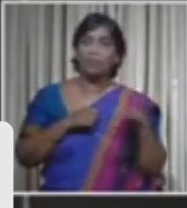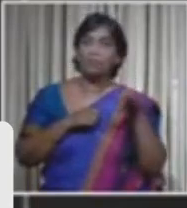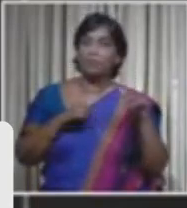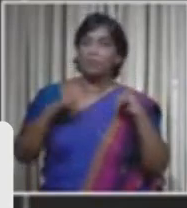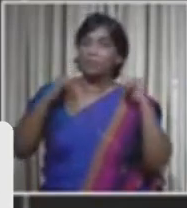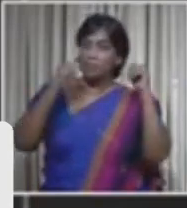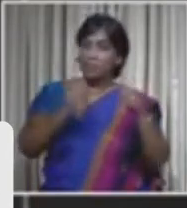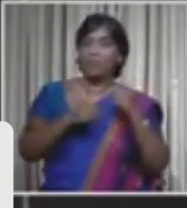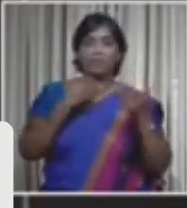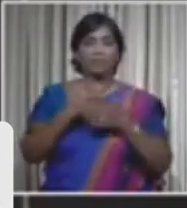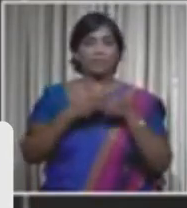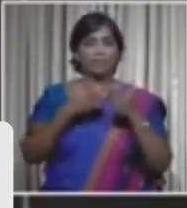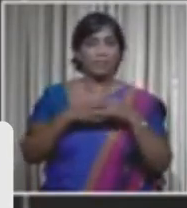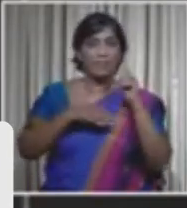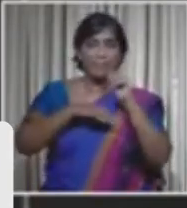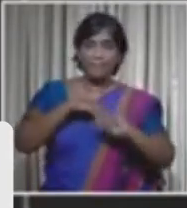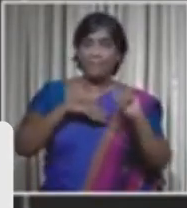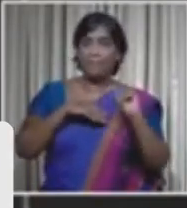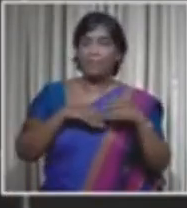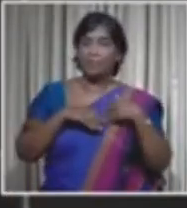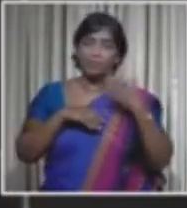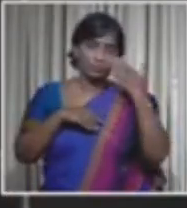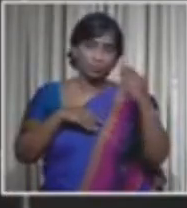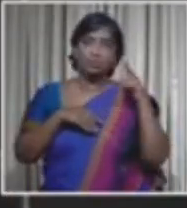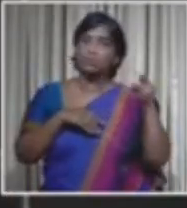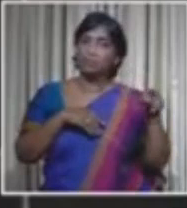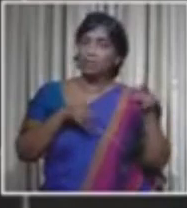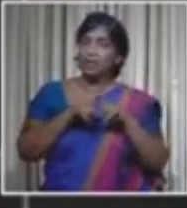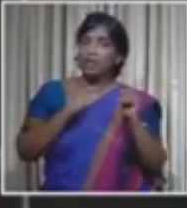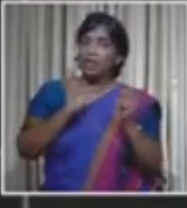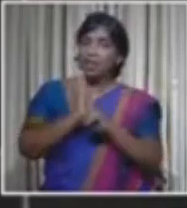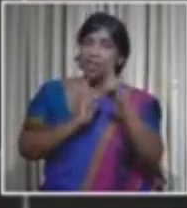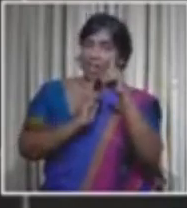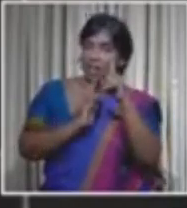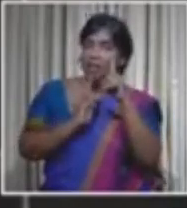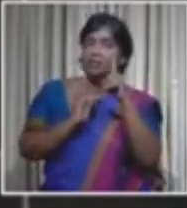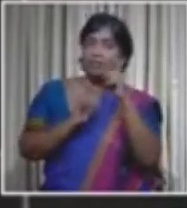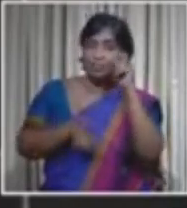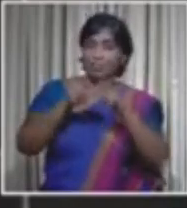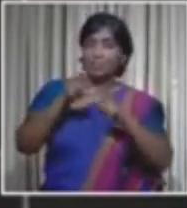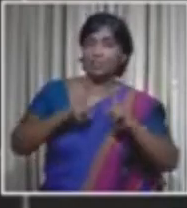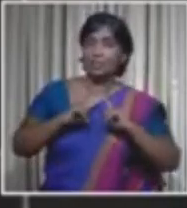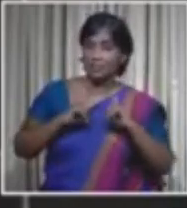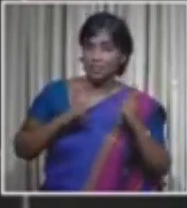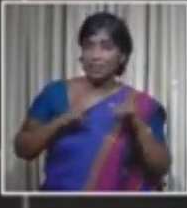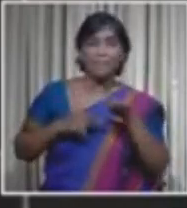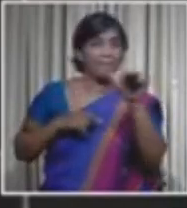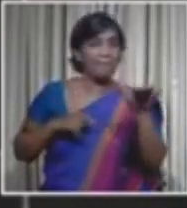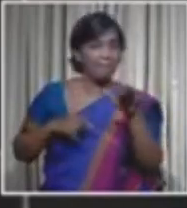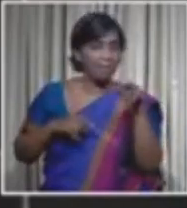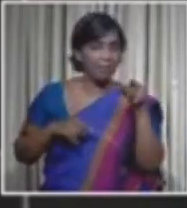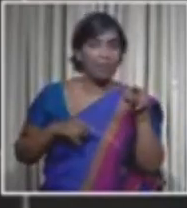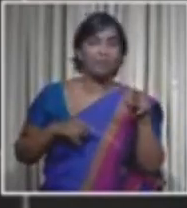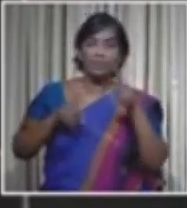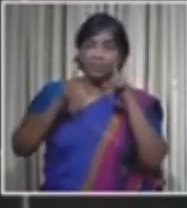கண்டேன். எனவே இவ்வாறான ஒரு பெரிய 100,000 மக்கள் வாழுகின்ற பகுதியிலே அவ்வாறான ஒரு பாலத்தை செய்கின்ற பொழுது அவ்வாறான ஒரு ஆல்டர்னேட்டிவ் அரேஞ்ச்மெண்ட்